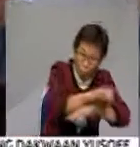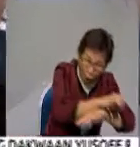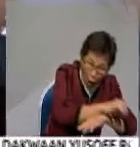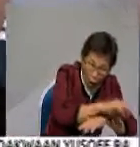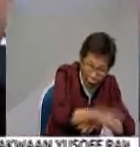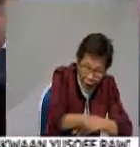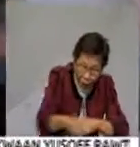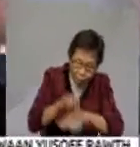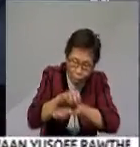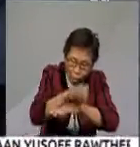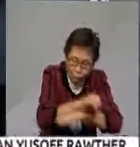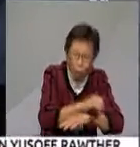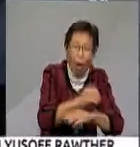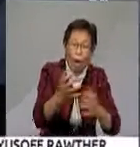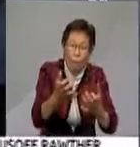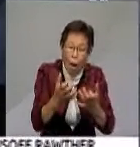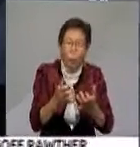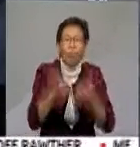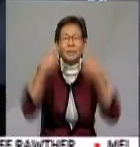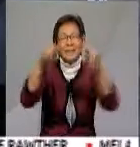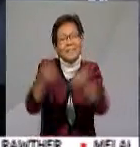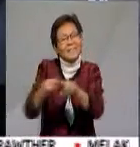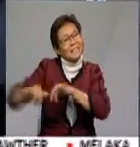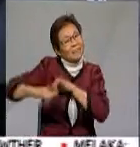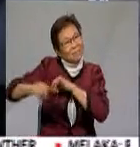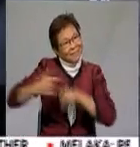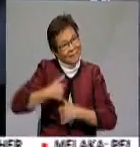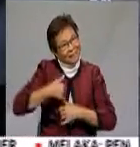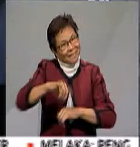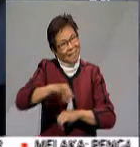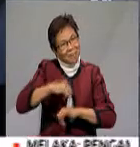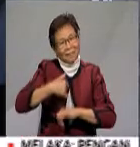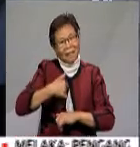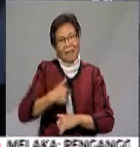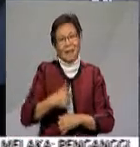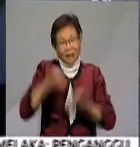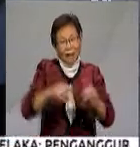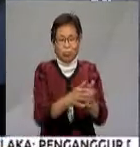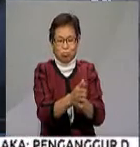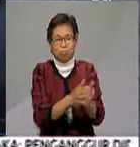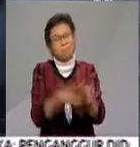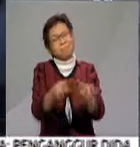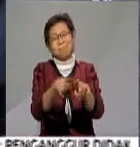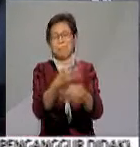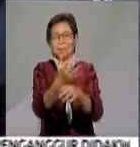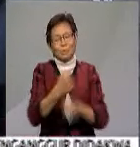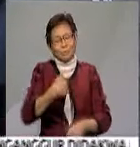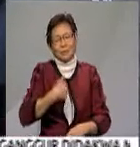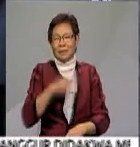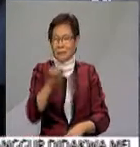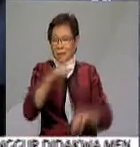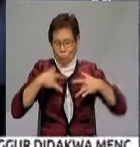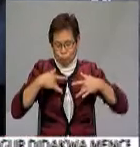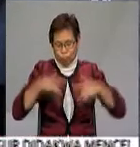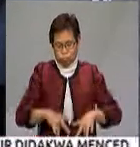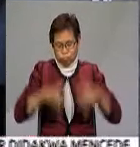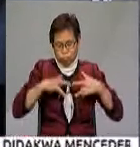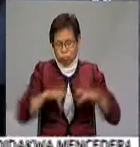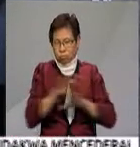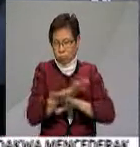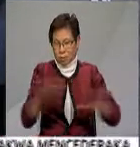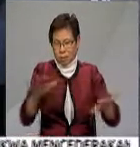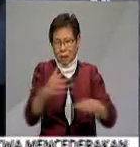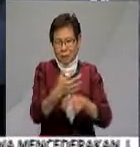berjaya sepertinya. "Kalau kamu berusaha, kamu boleh juga memperoleh macam ni. Jangan putus asa walaupun kamu